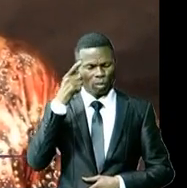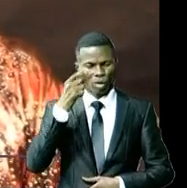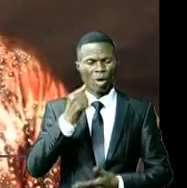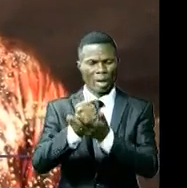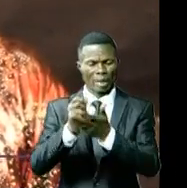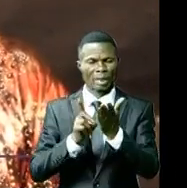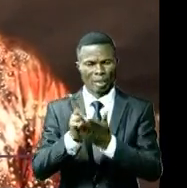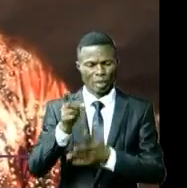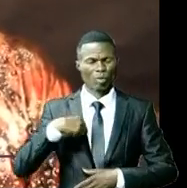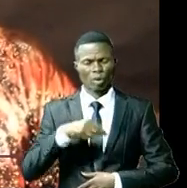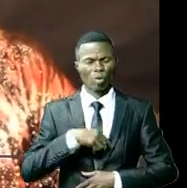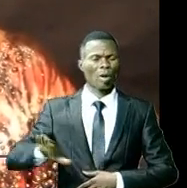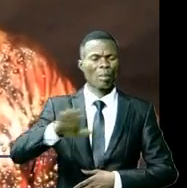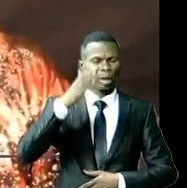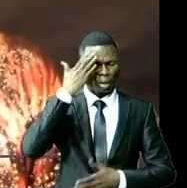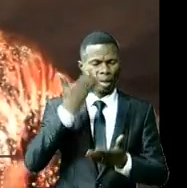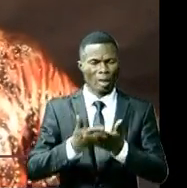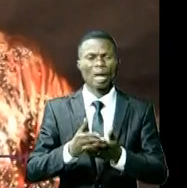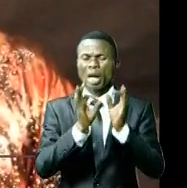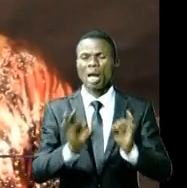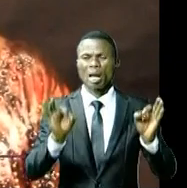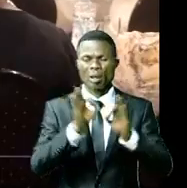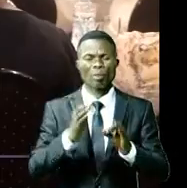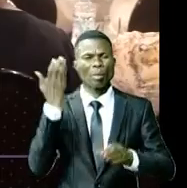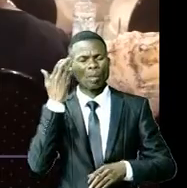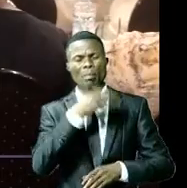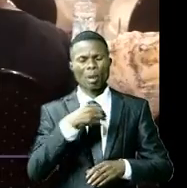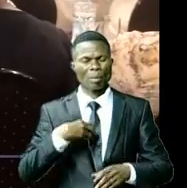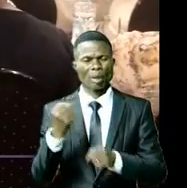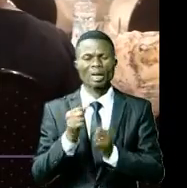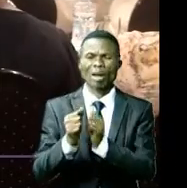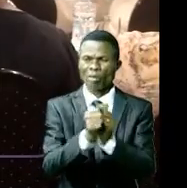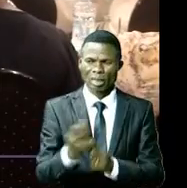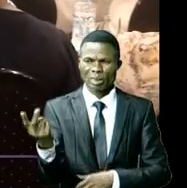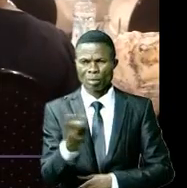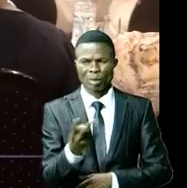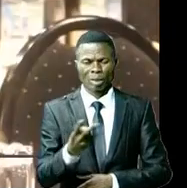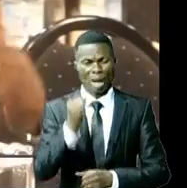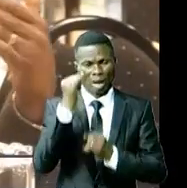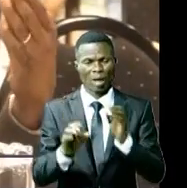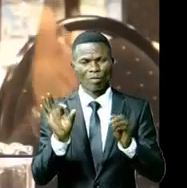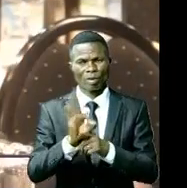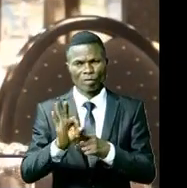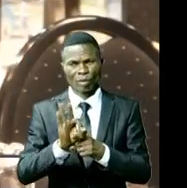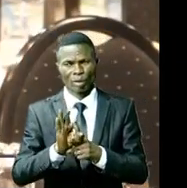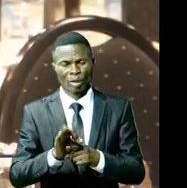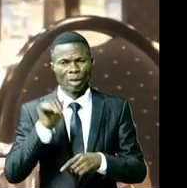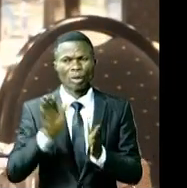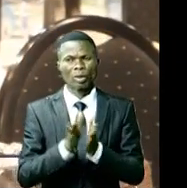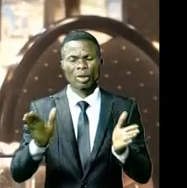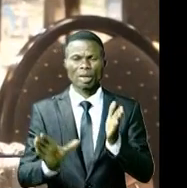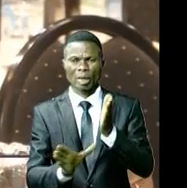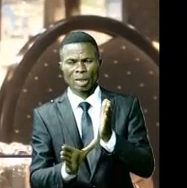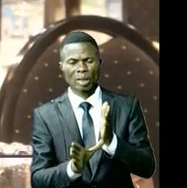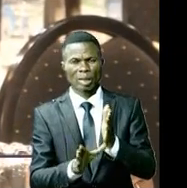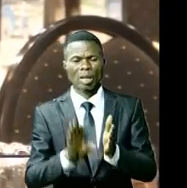nos droits. Et c'est important que l'homme et la femme agissent ensemble. À la clôture de ces assises, le directeur général AI du